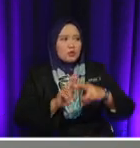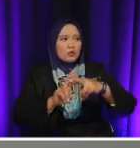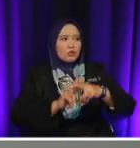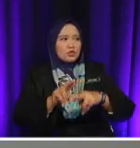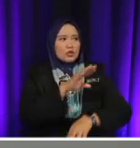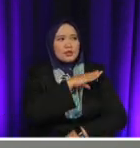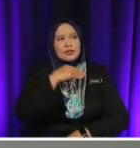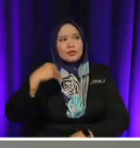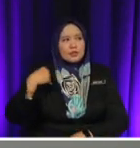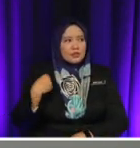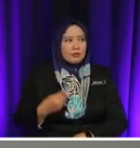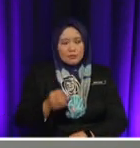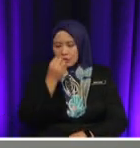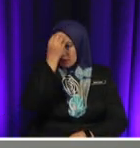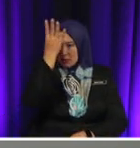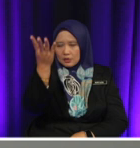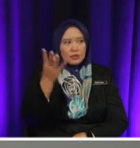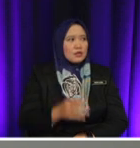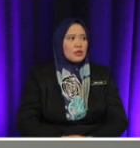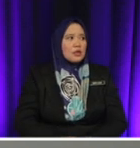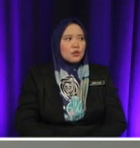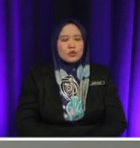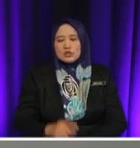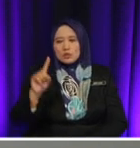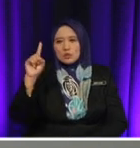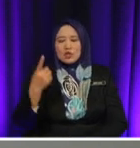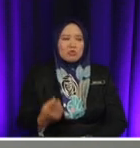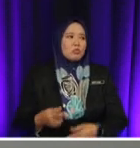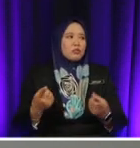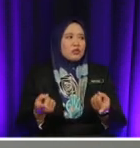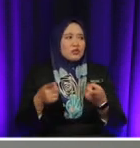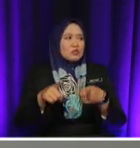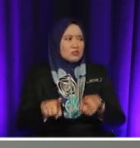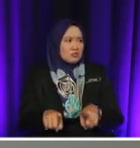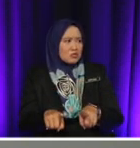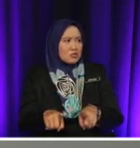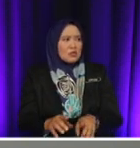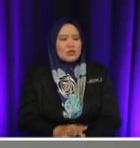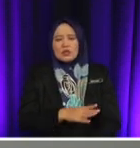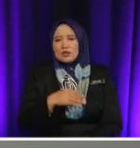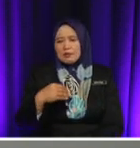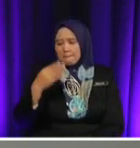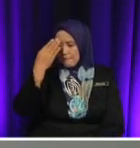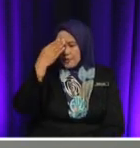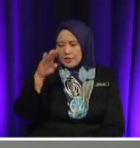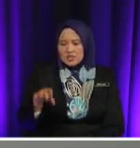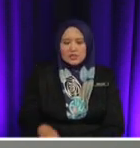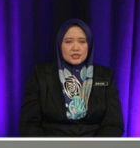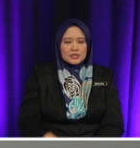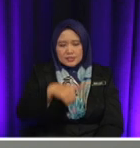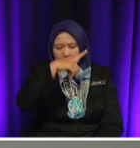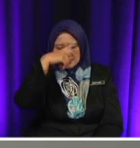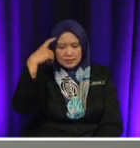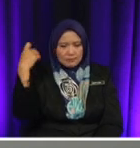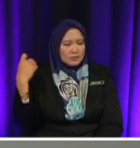banyak berbanding dengan rajah 2A menghasilkan isipadu gas yang sedikit kerana apa okey kita kepada gambar rajah yang